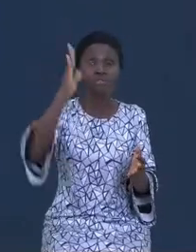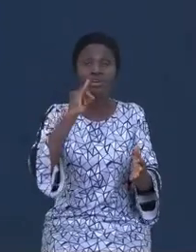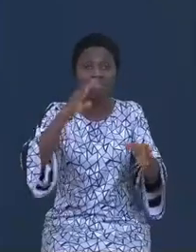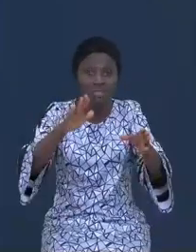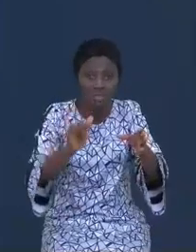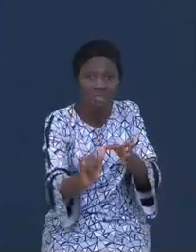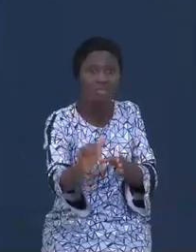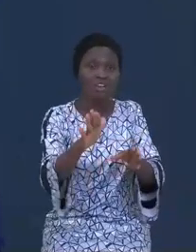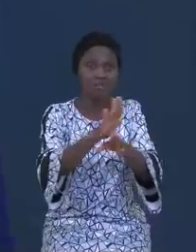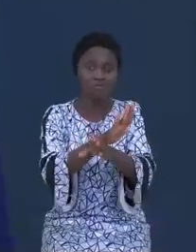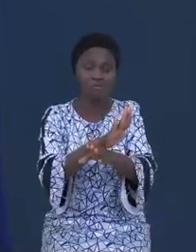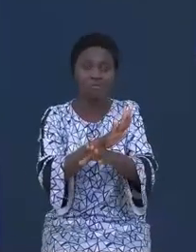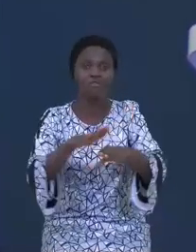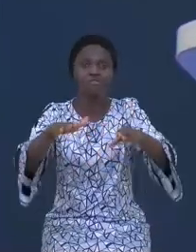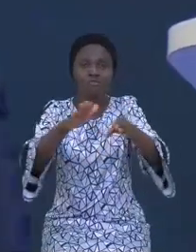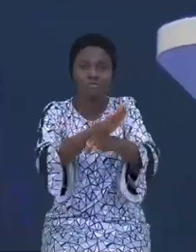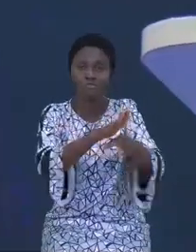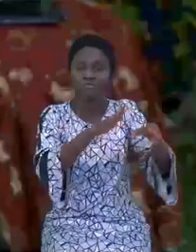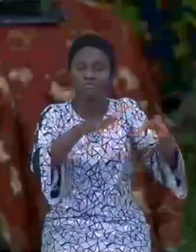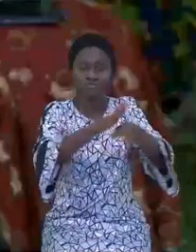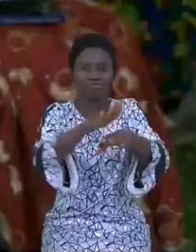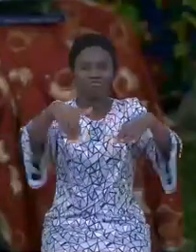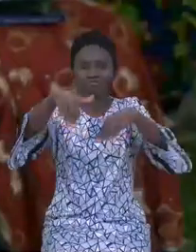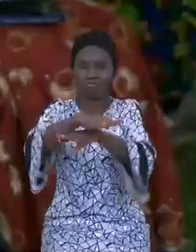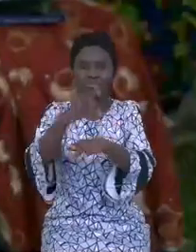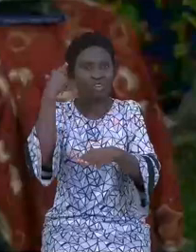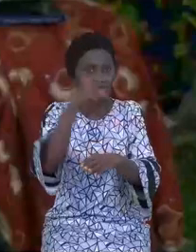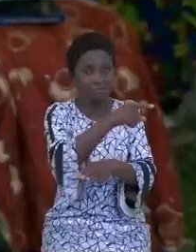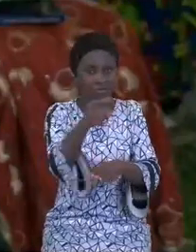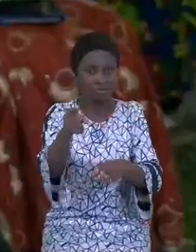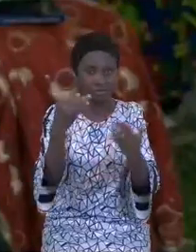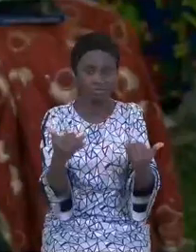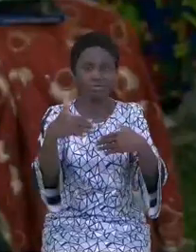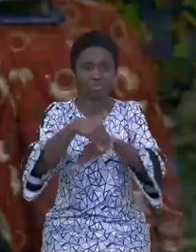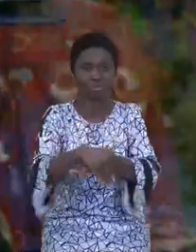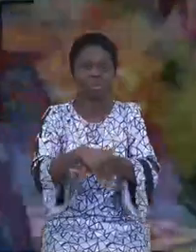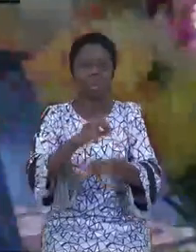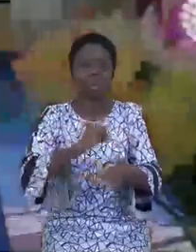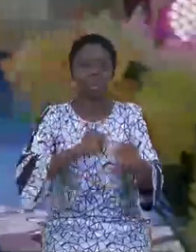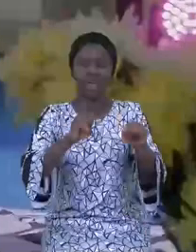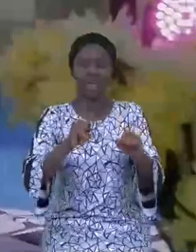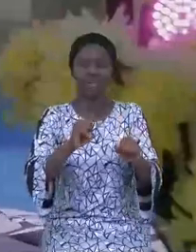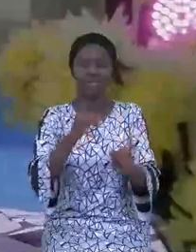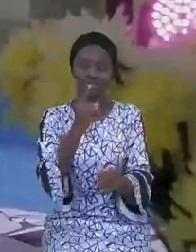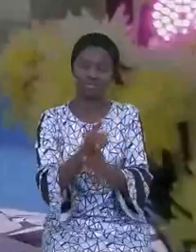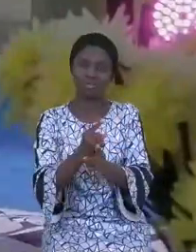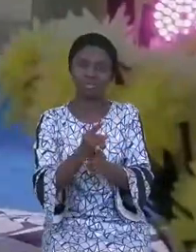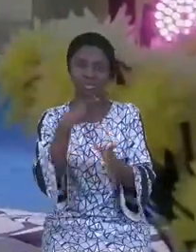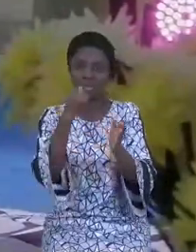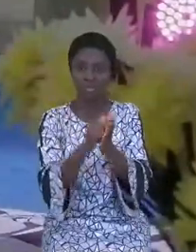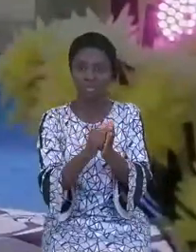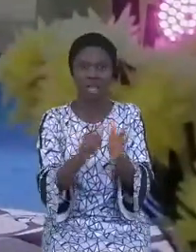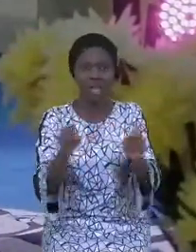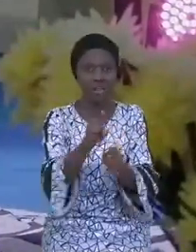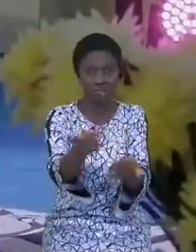pleine, débordante pour toi ce soir. Je te vois comme tu viens. Tu dis oui, j'ai besoin de